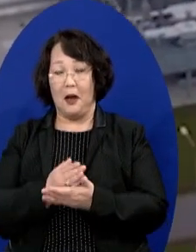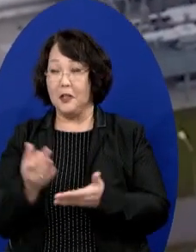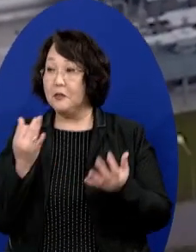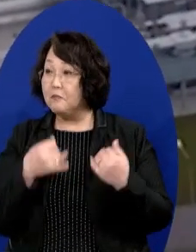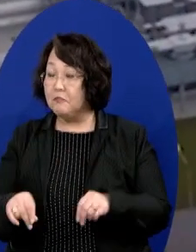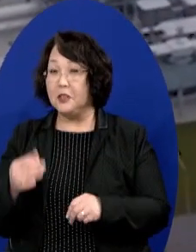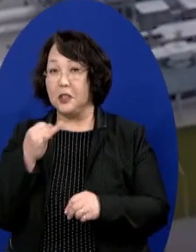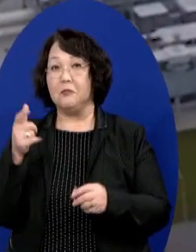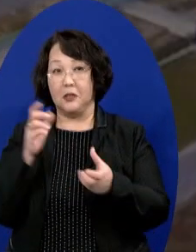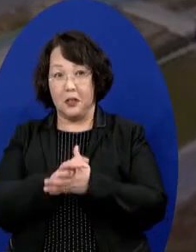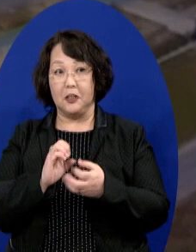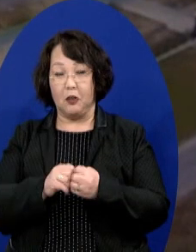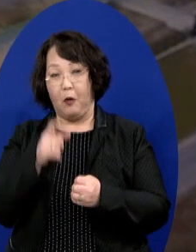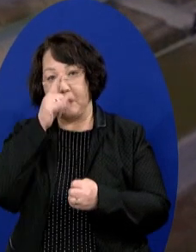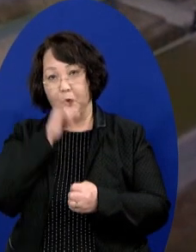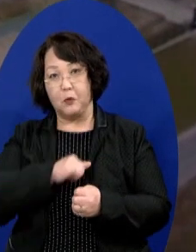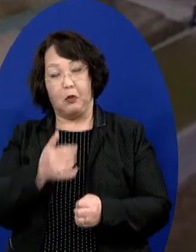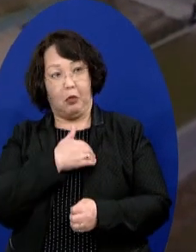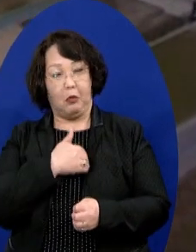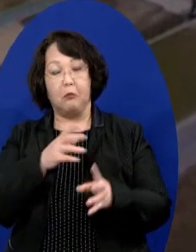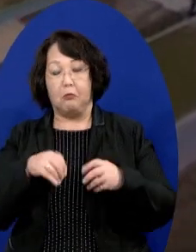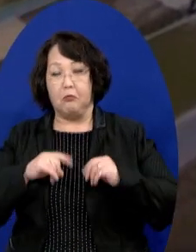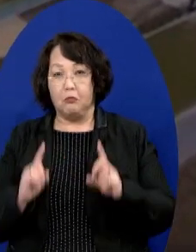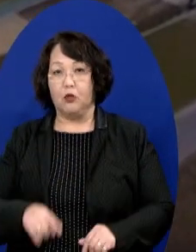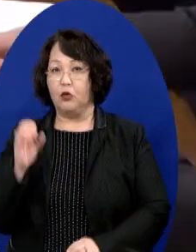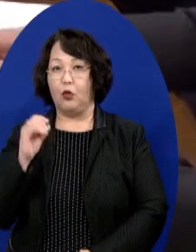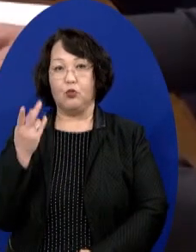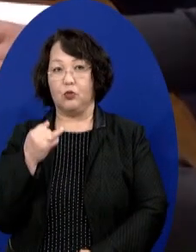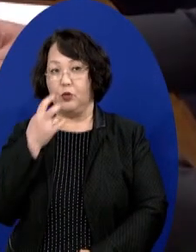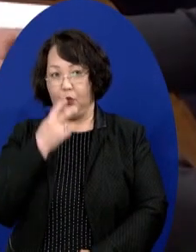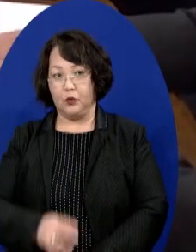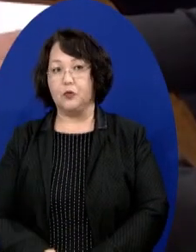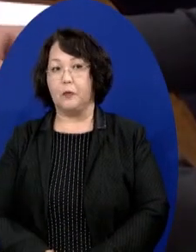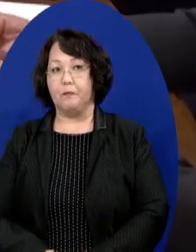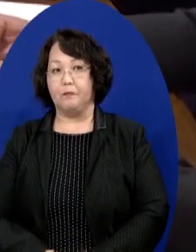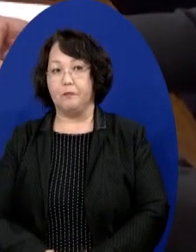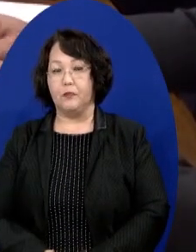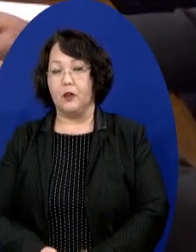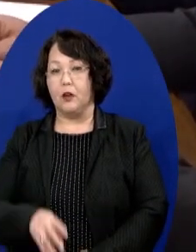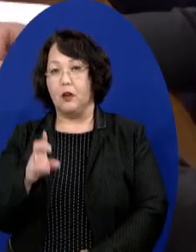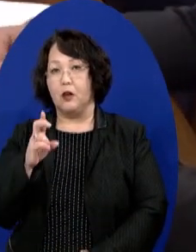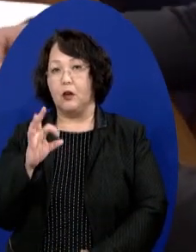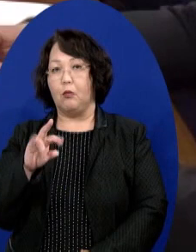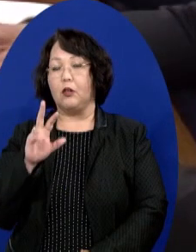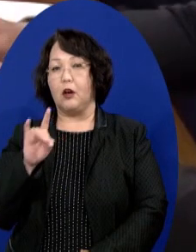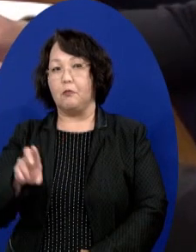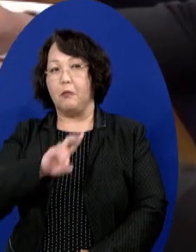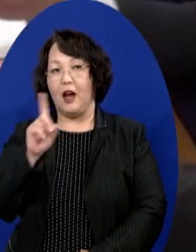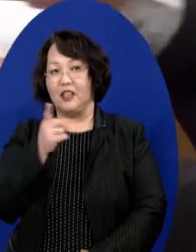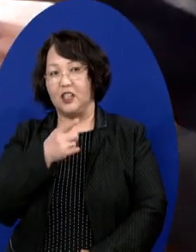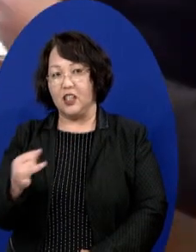компаниуд Оросын шаардлагыг хүлээн зөвшөөрөх учиргүй гэж үзэж байна. За Болгарын хувьд бол байгалийн хий импортынхоо 90 орчим